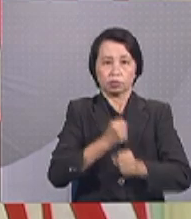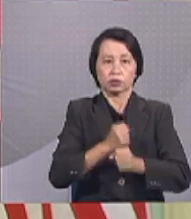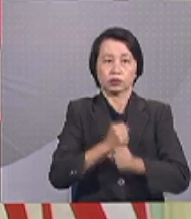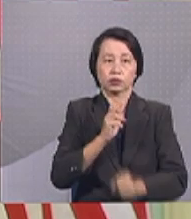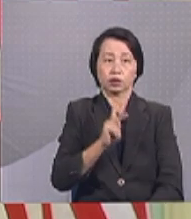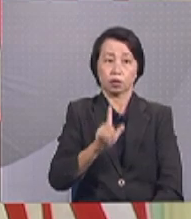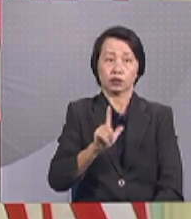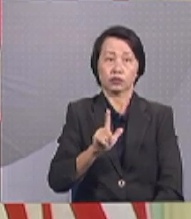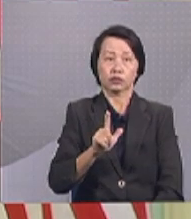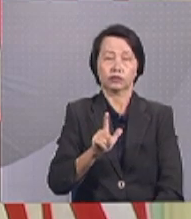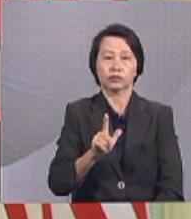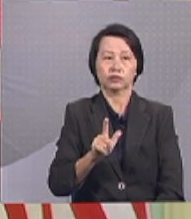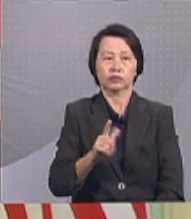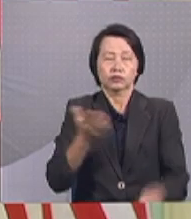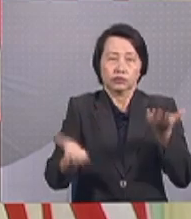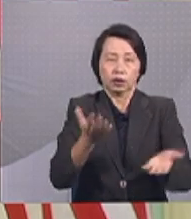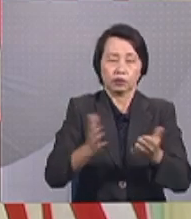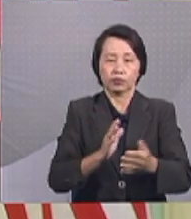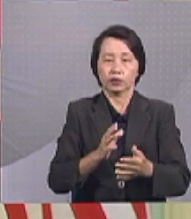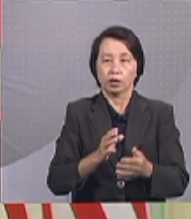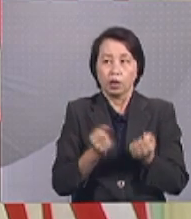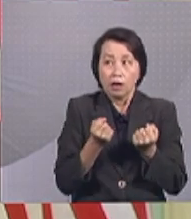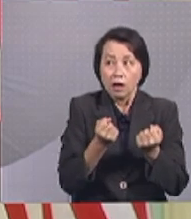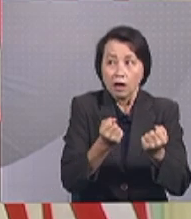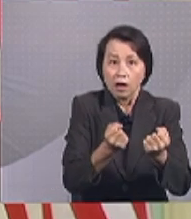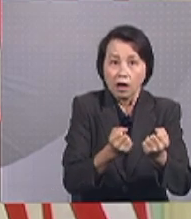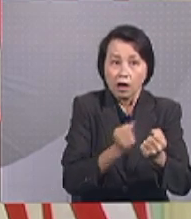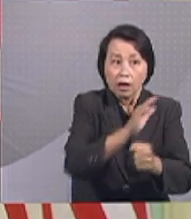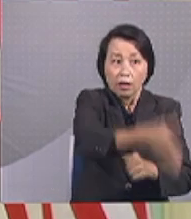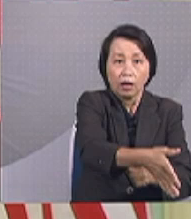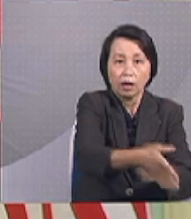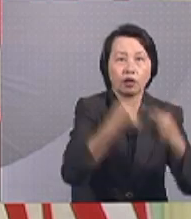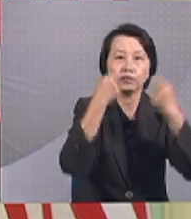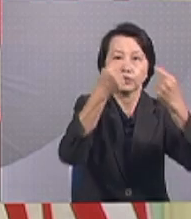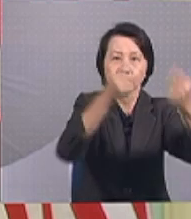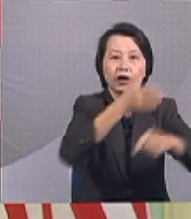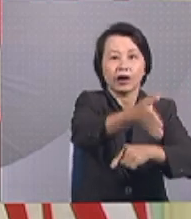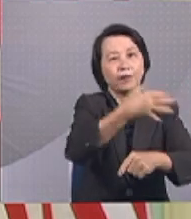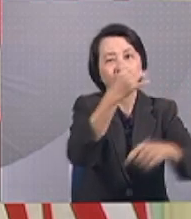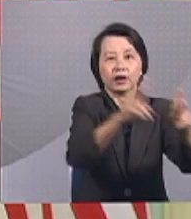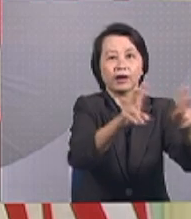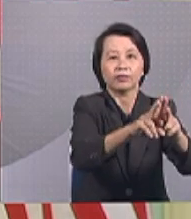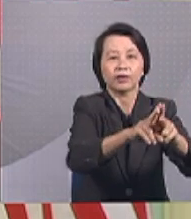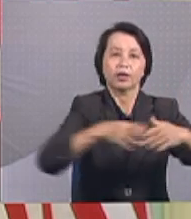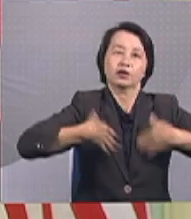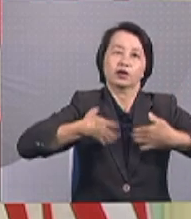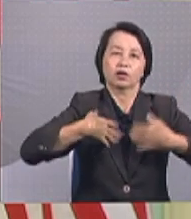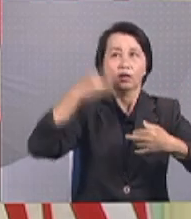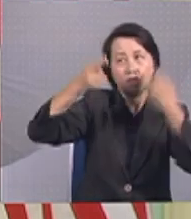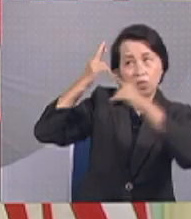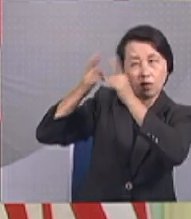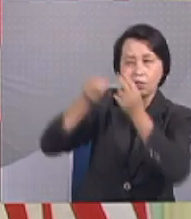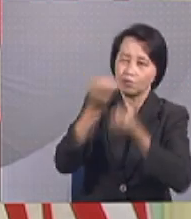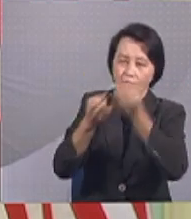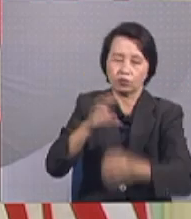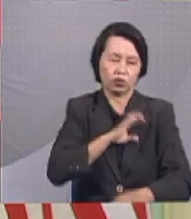Lumpur. Jadi mungkin seronok dah lepas, boleh masa waktu polis mungkin bagai-bagai alasan akhir diterima